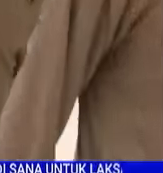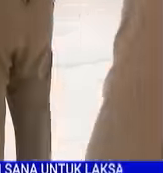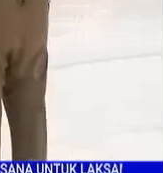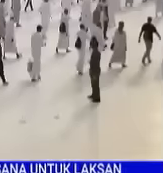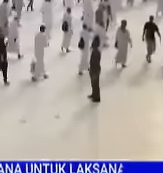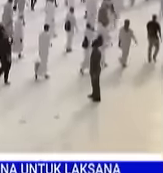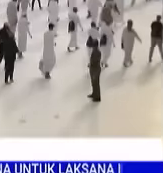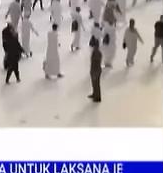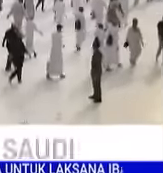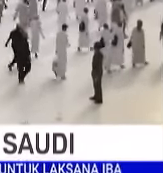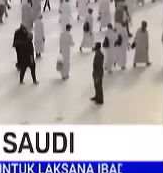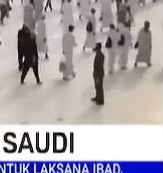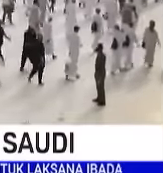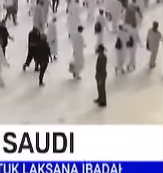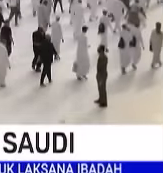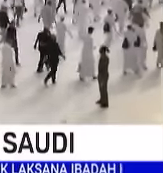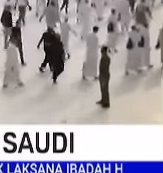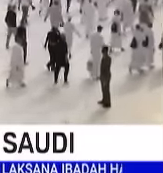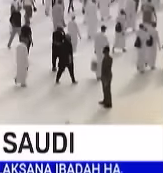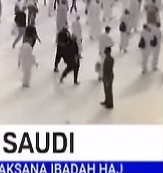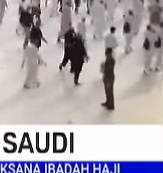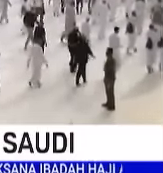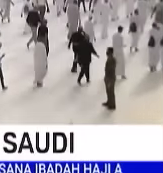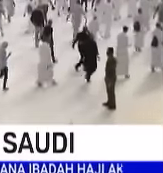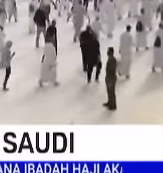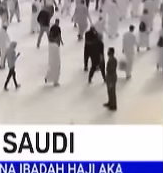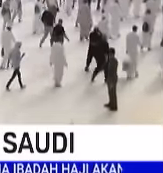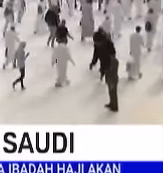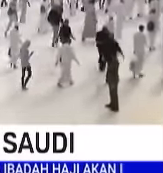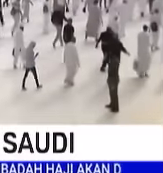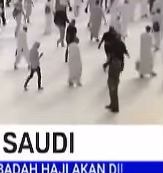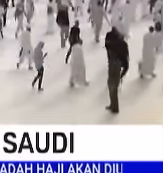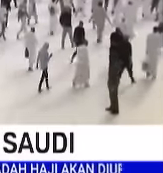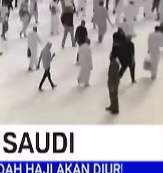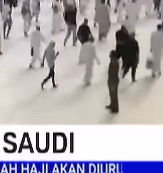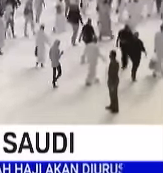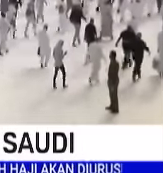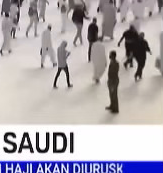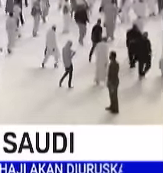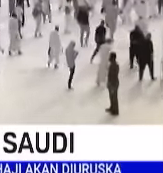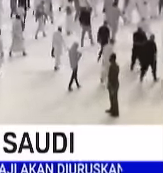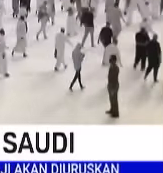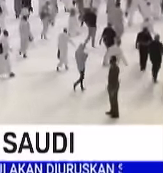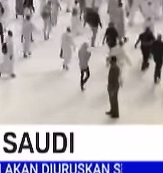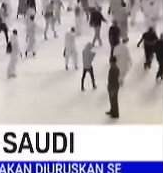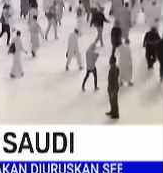Malaysia tidak akan menghantar jemaah bagi musim haji tahun ini.